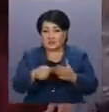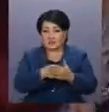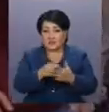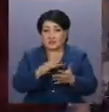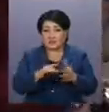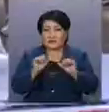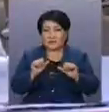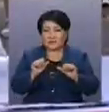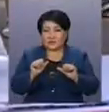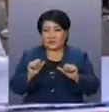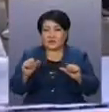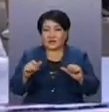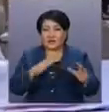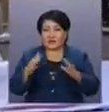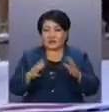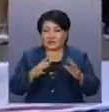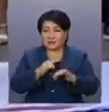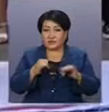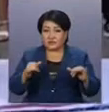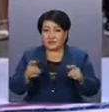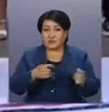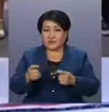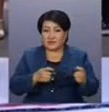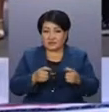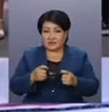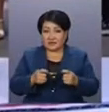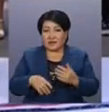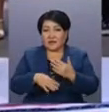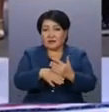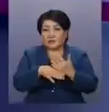және дене шынықтыру басқармасының ұйытқы болуымен өткен жарыс дәстүрге айналмақ.